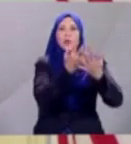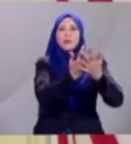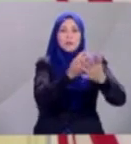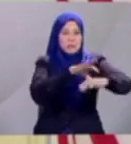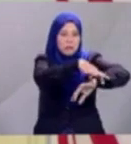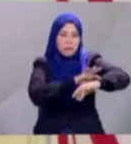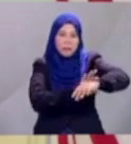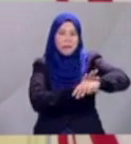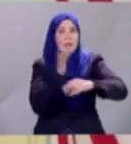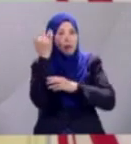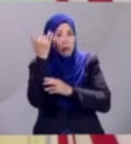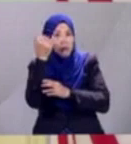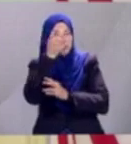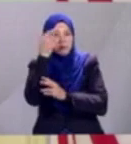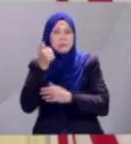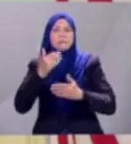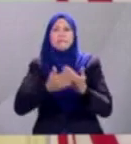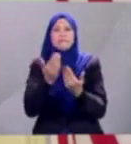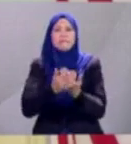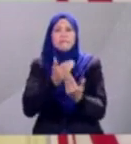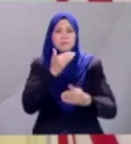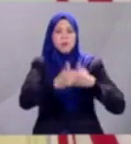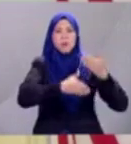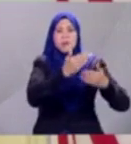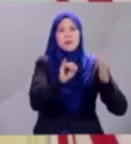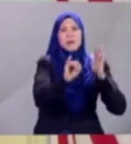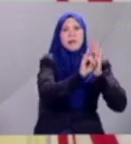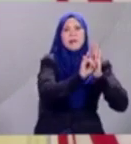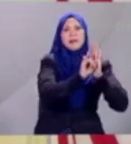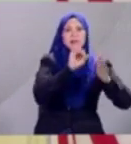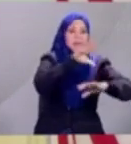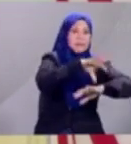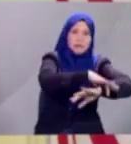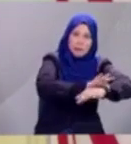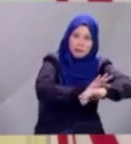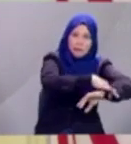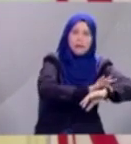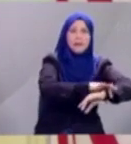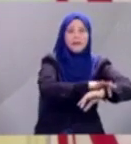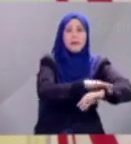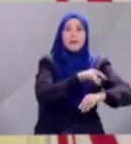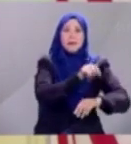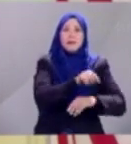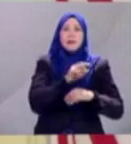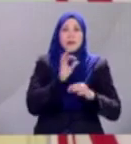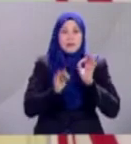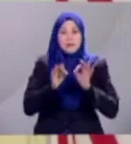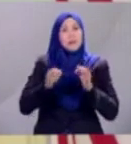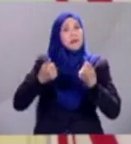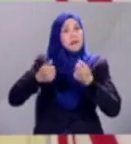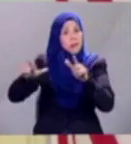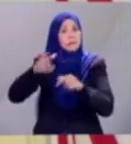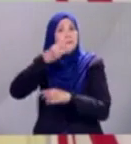bagi memudahkan proses identifikasi. Jadi walaupun mereka dibenarkan